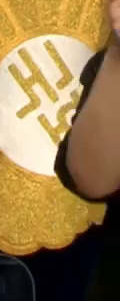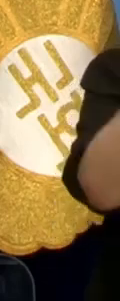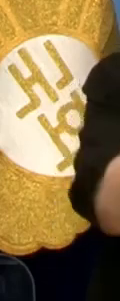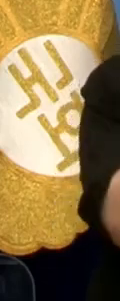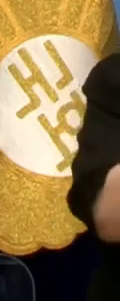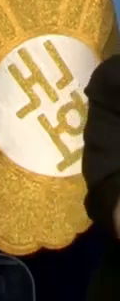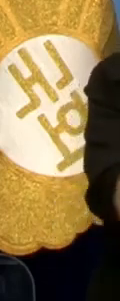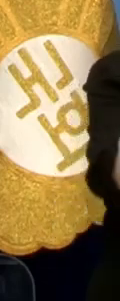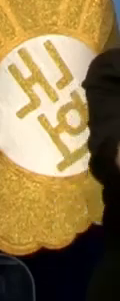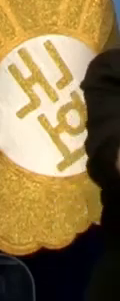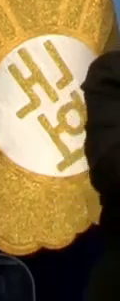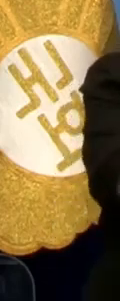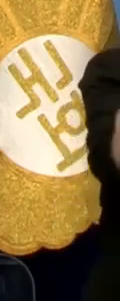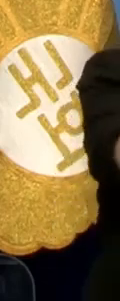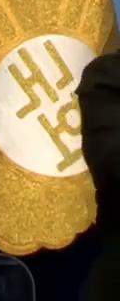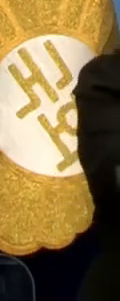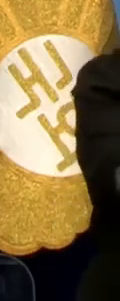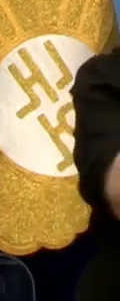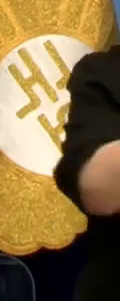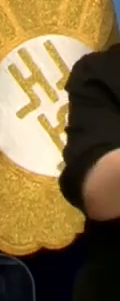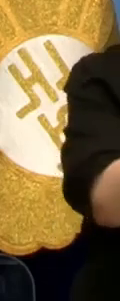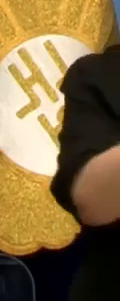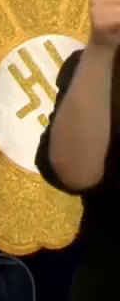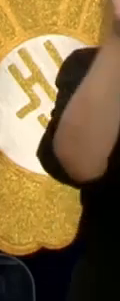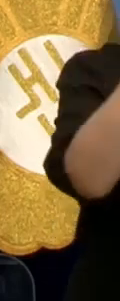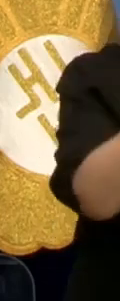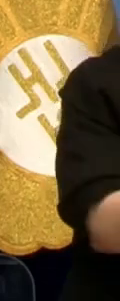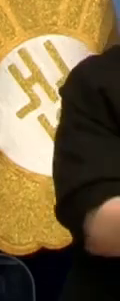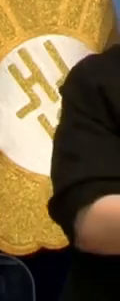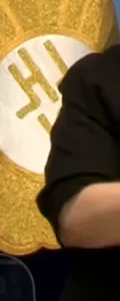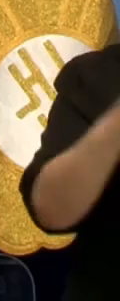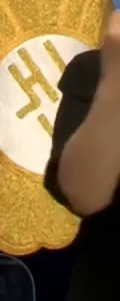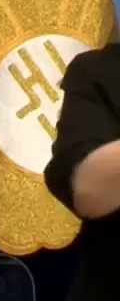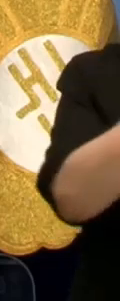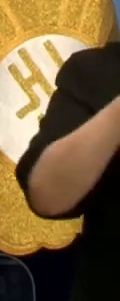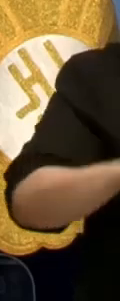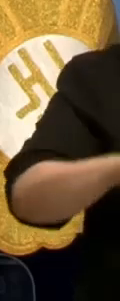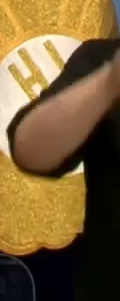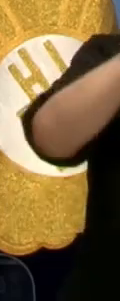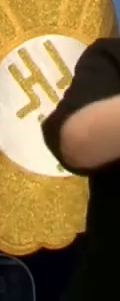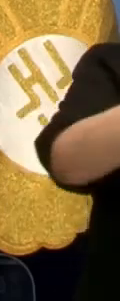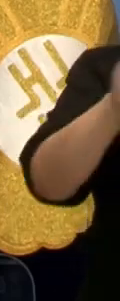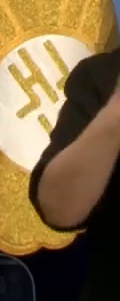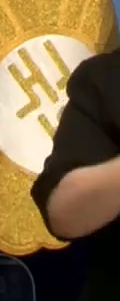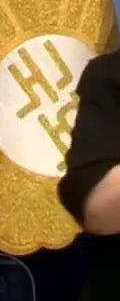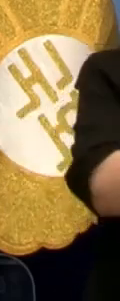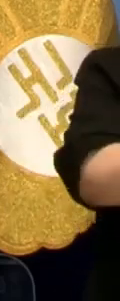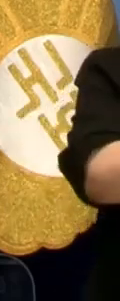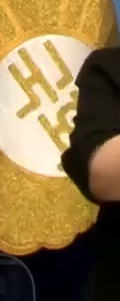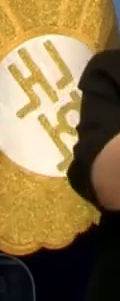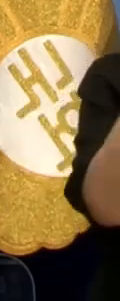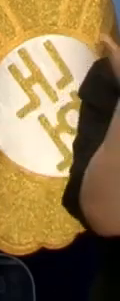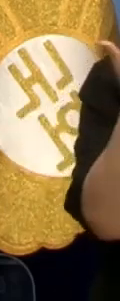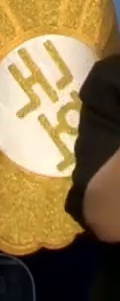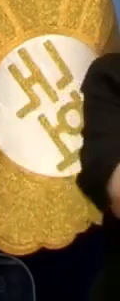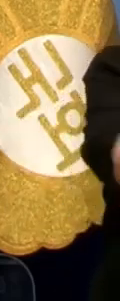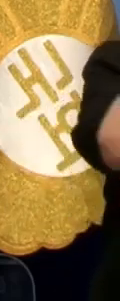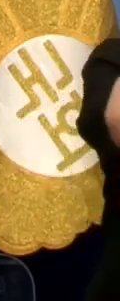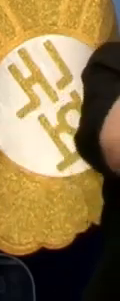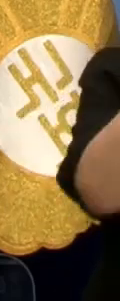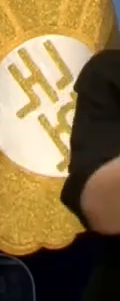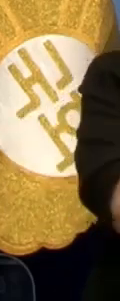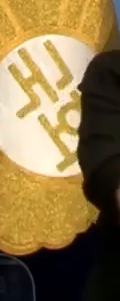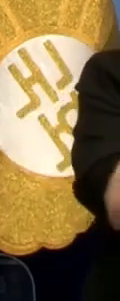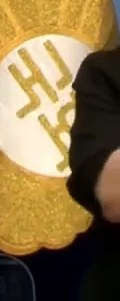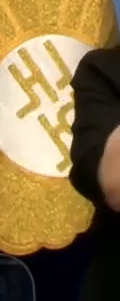것이고 화석 연료 사용이 감축되고 소득 양극화가 완화되고 경제 활성화가 되는 아주 복합적인